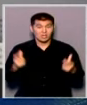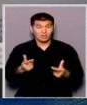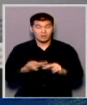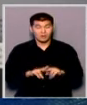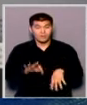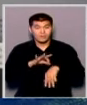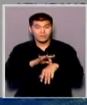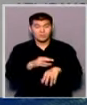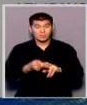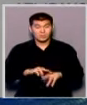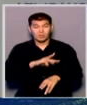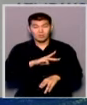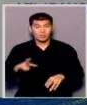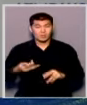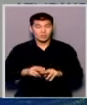было проведено